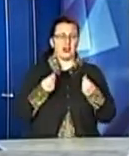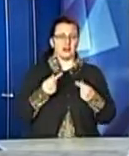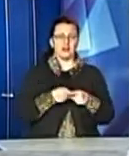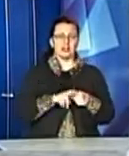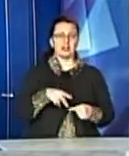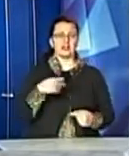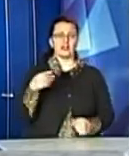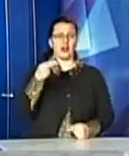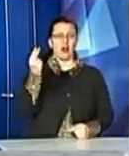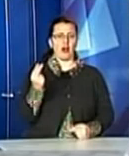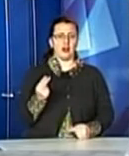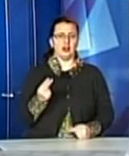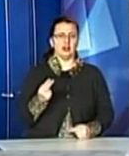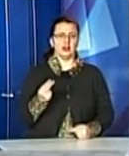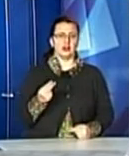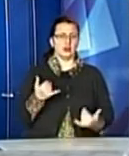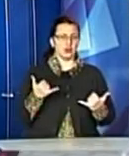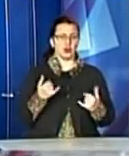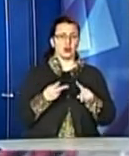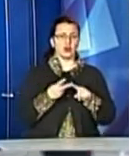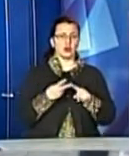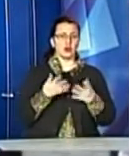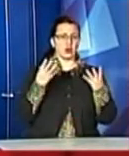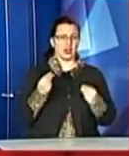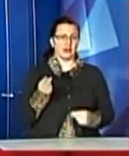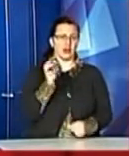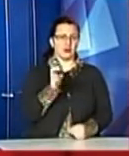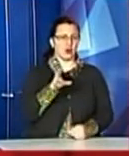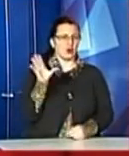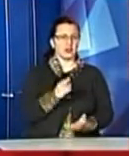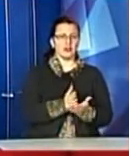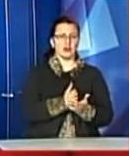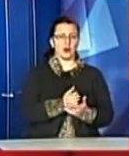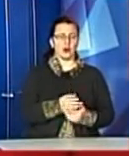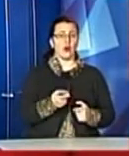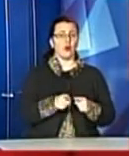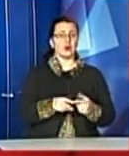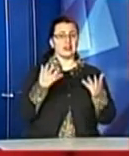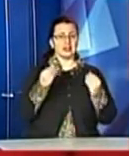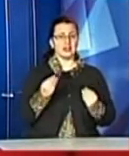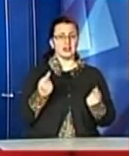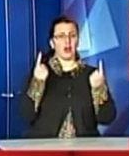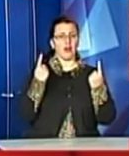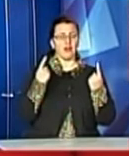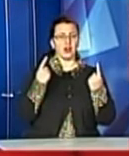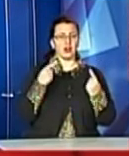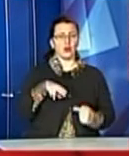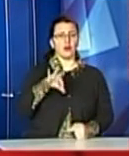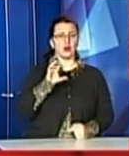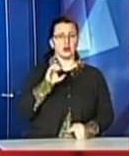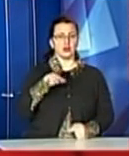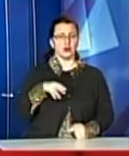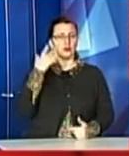і всі ходимо. Я вже, наприклад, сьогодні другий день йду на всі відправи. Оці дні Великоднього посту, коли ми перебуваємо в духовних